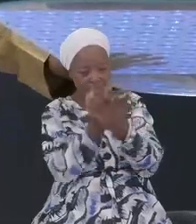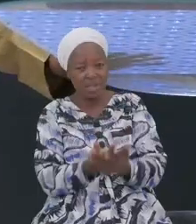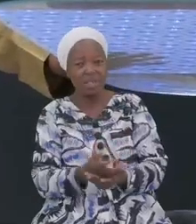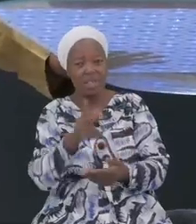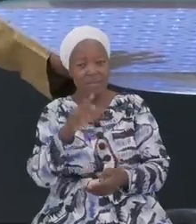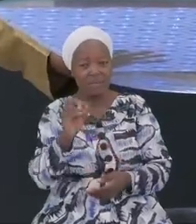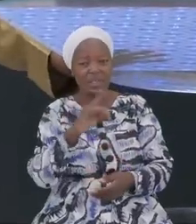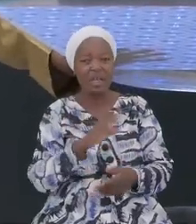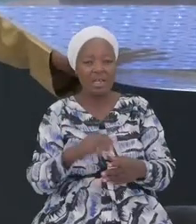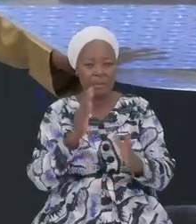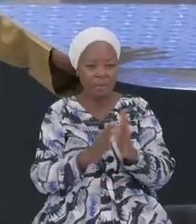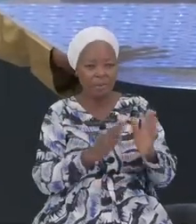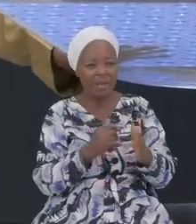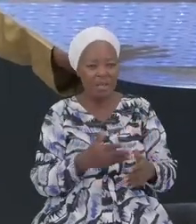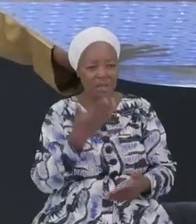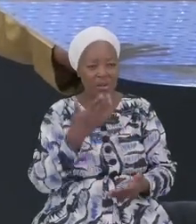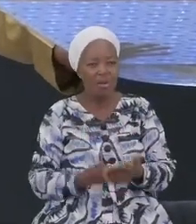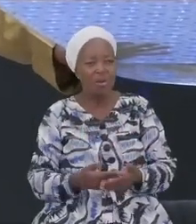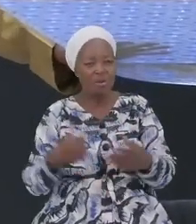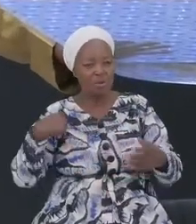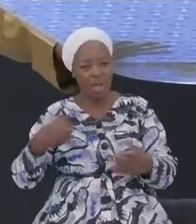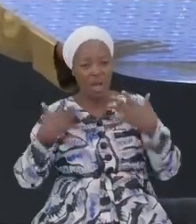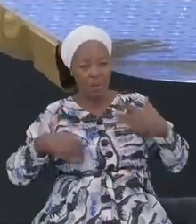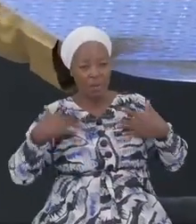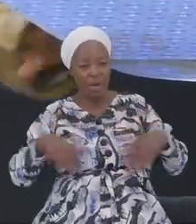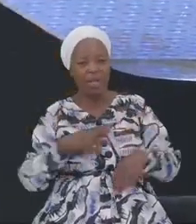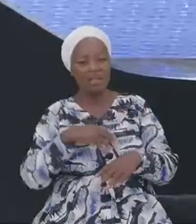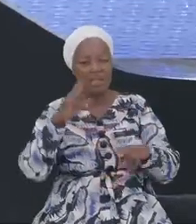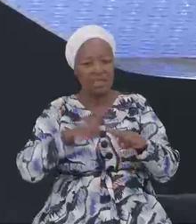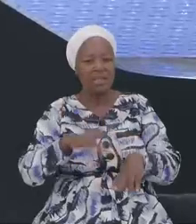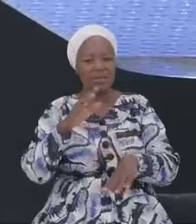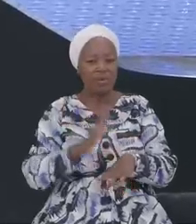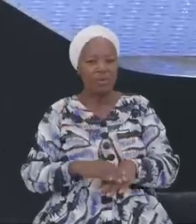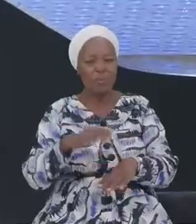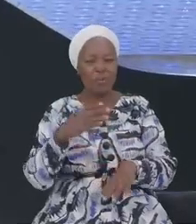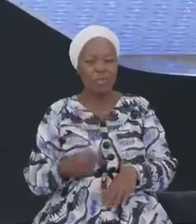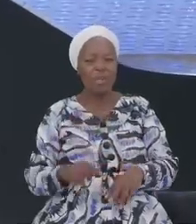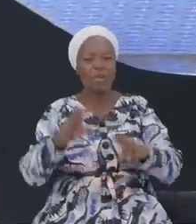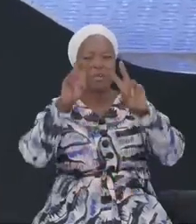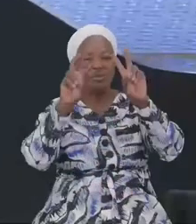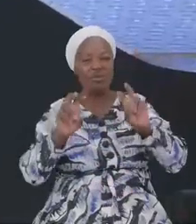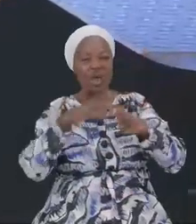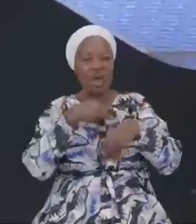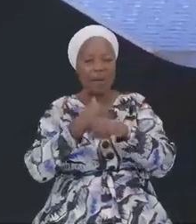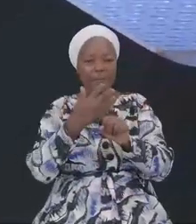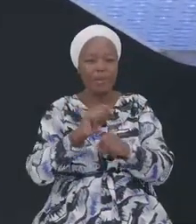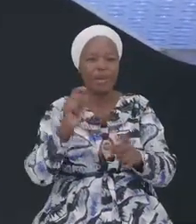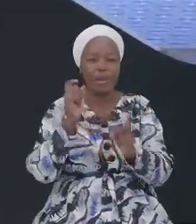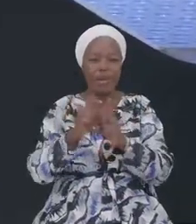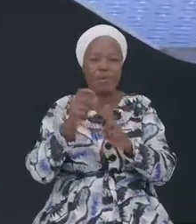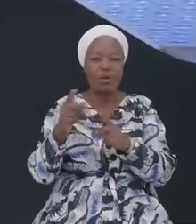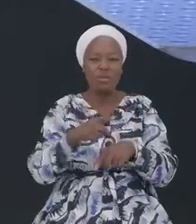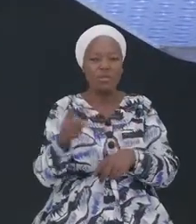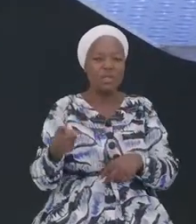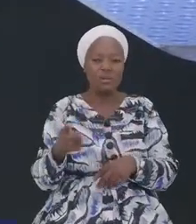Hérode, revêtu de ses habits royaux, est assis sur son trône. Les harangua